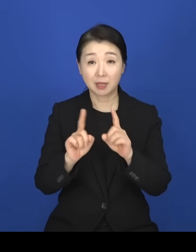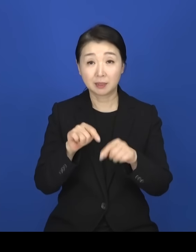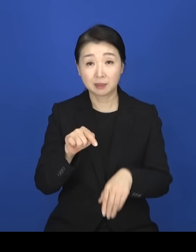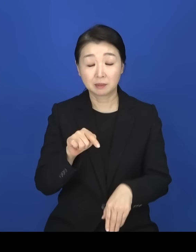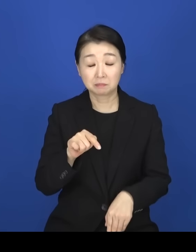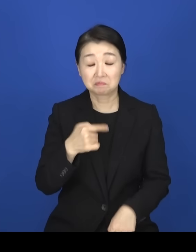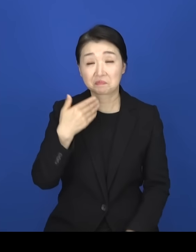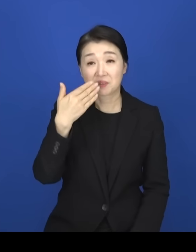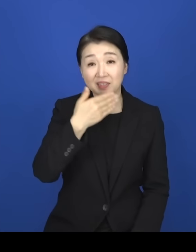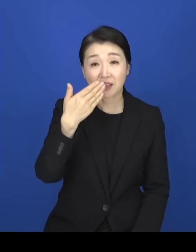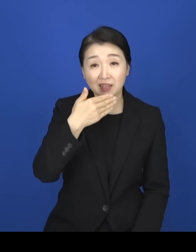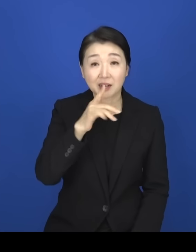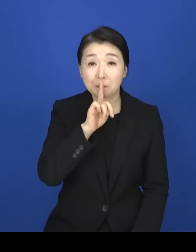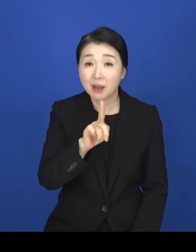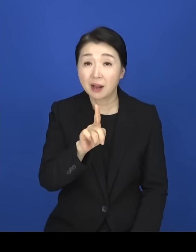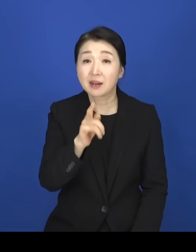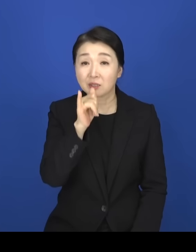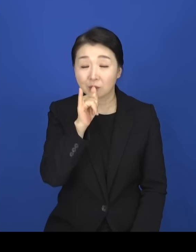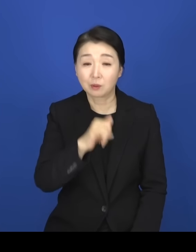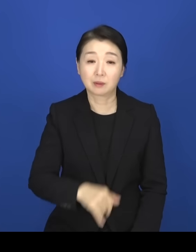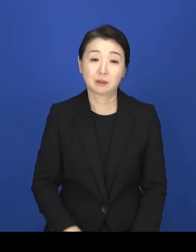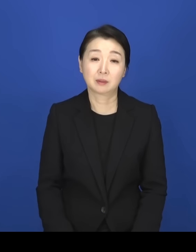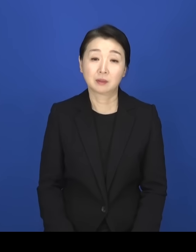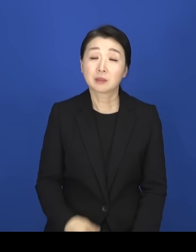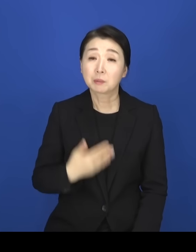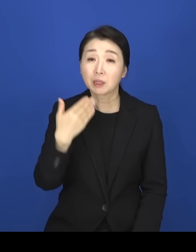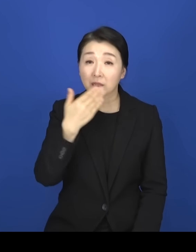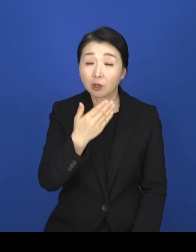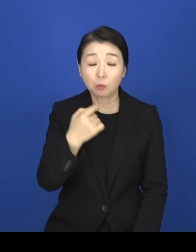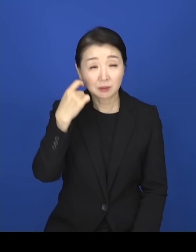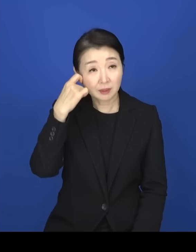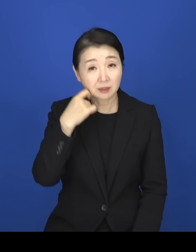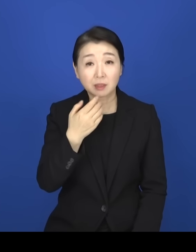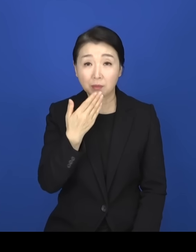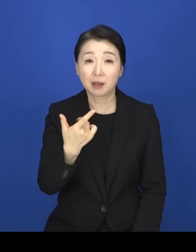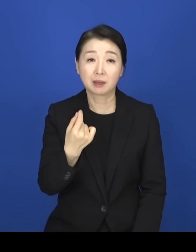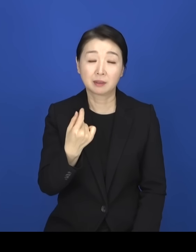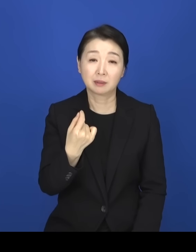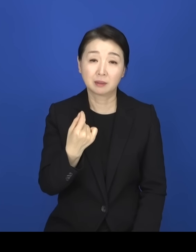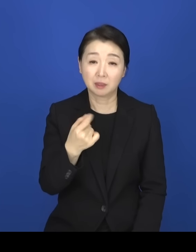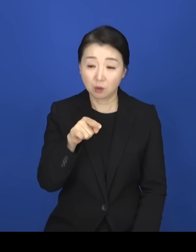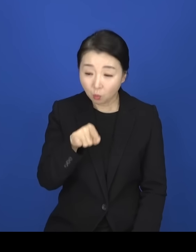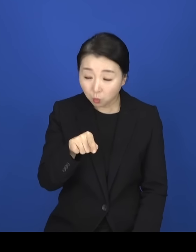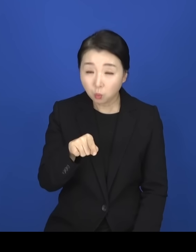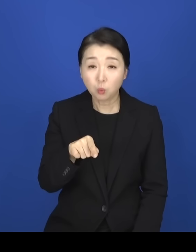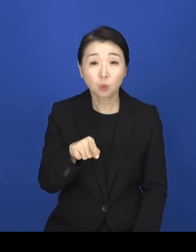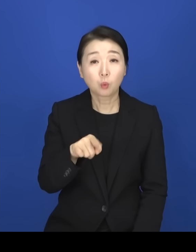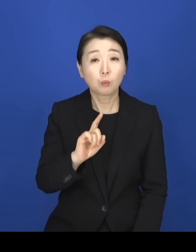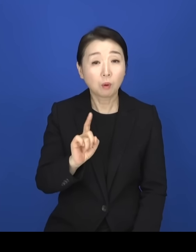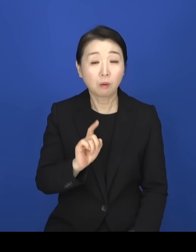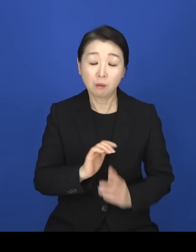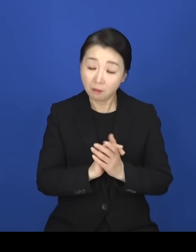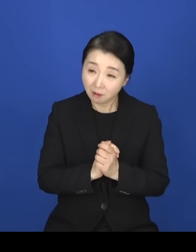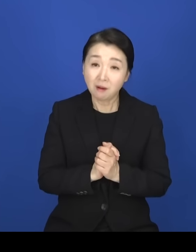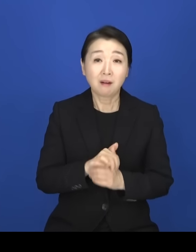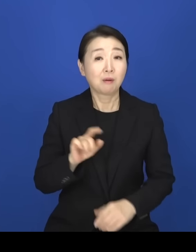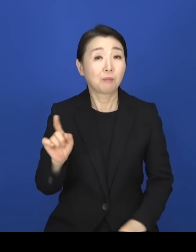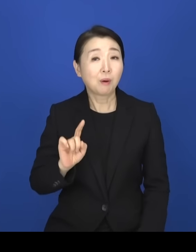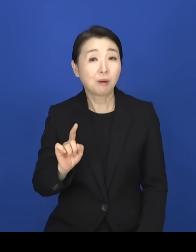굉장히 달달하는 표현을 많이 하잖아요. 네. 그래서 굉장히 달콤한 것도 많이 느꼈어요. 예. 와, 정말, 와,